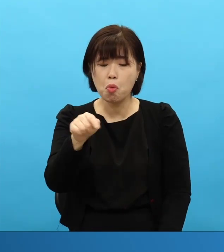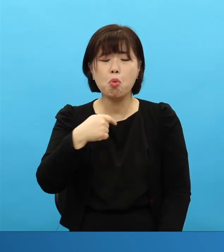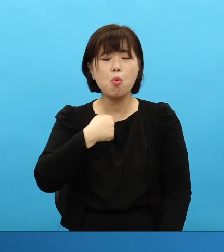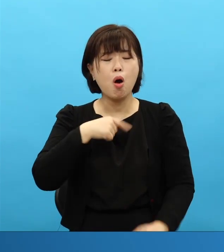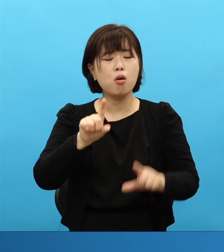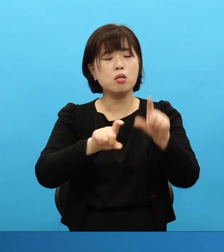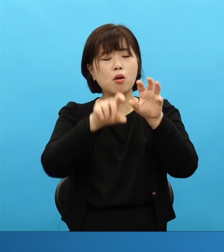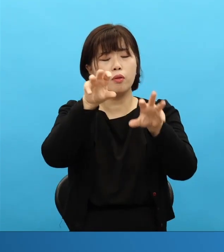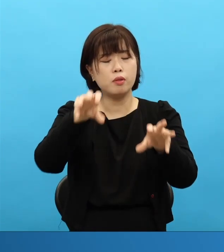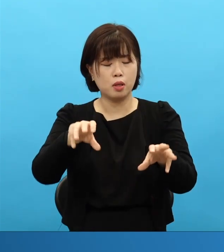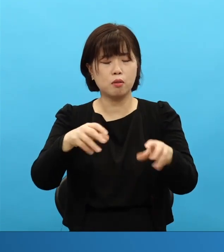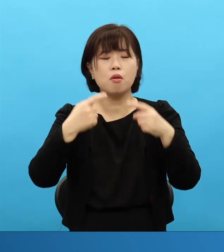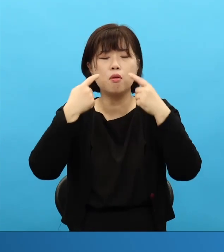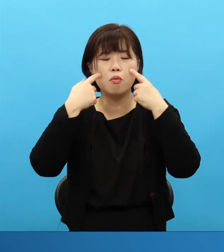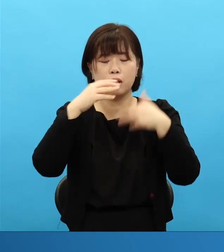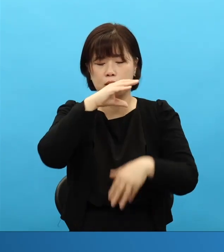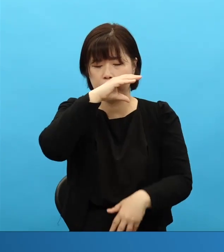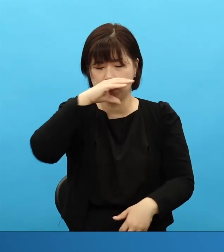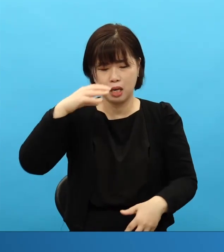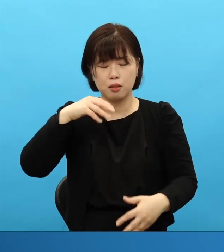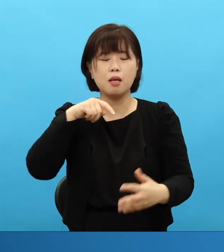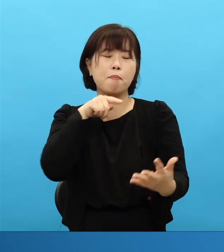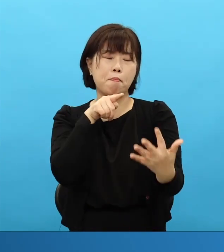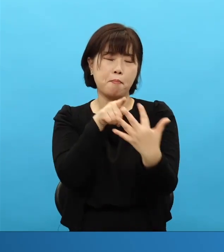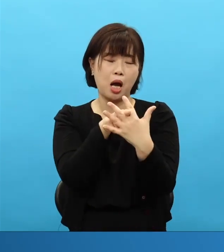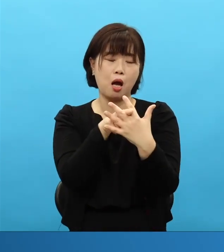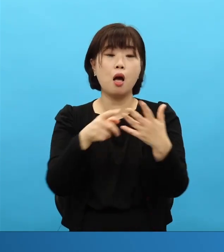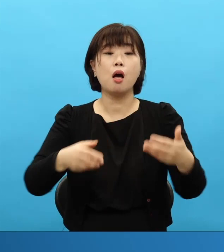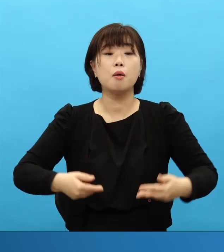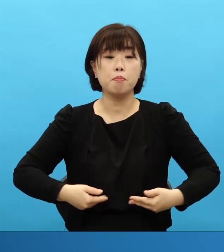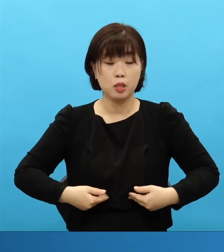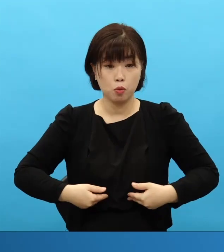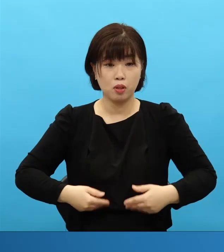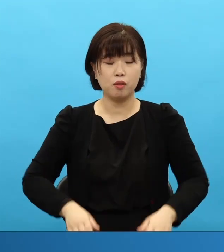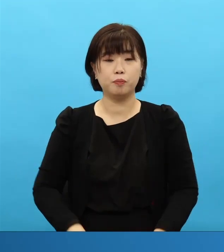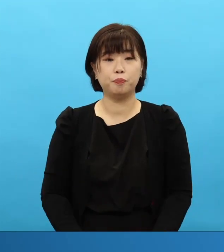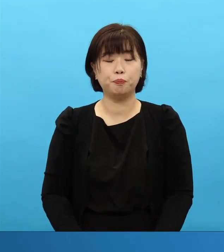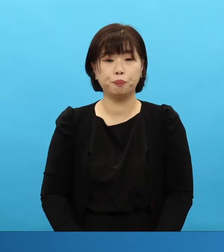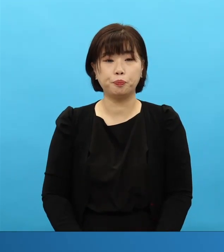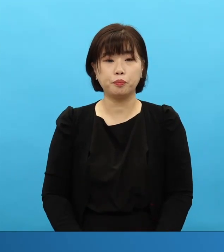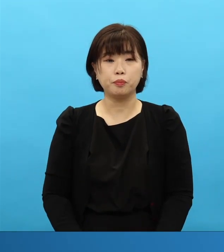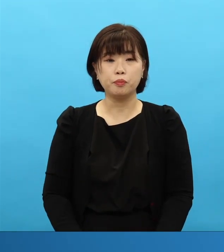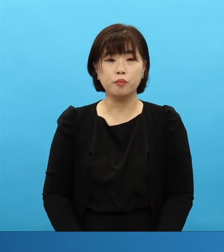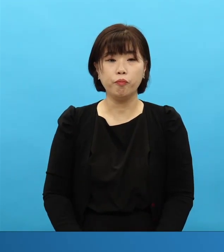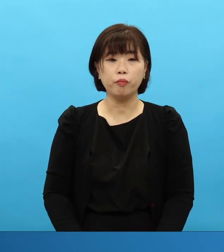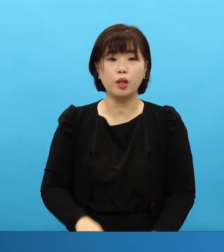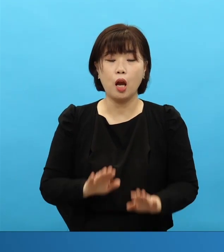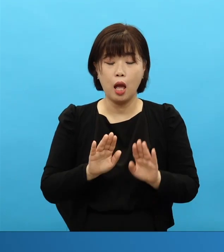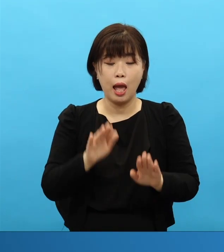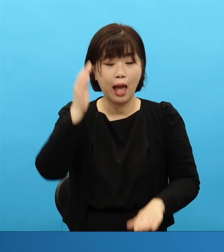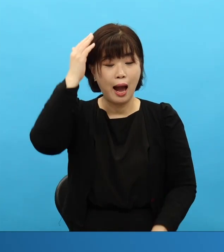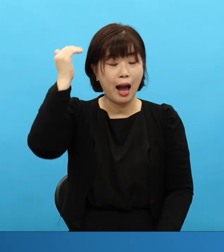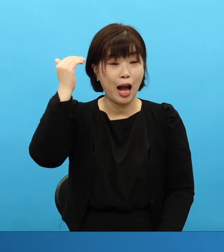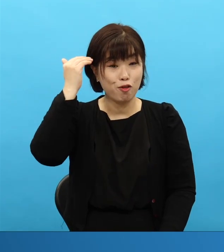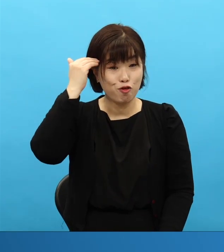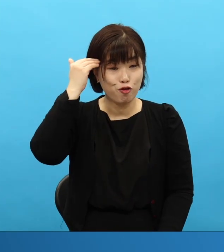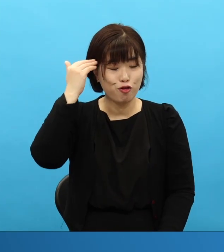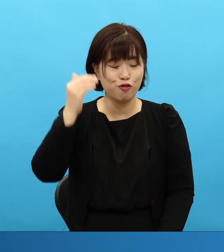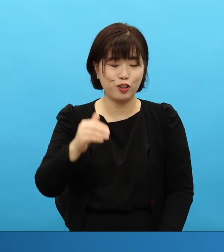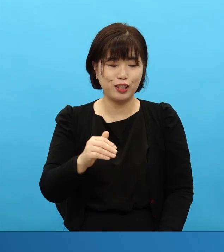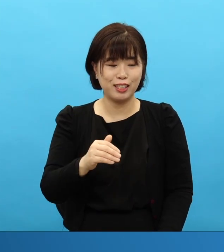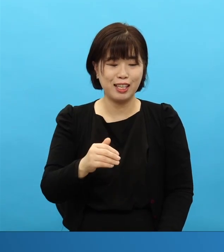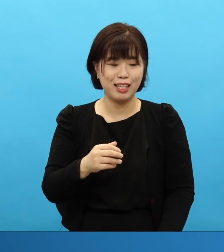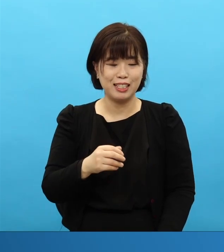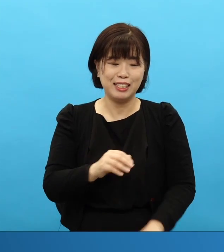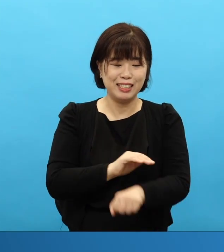了。 한국에 그 배달의 민족이라는 단어가 좋은 단어인데 성경적인 단어가 아니에요.